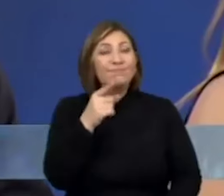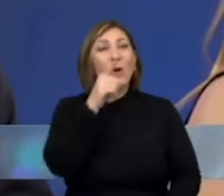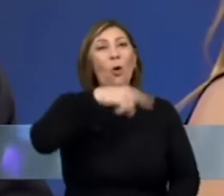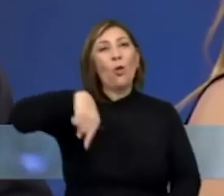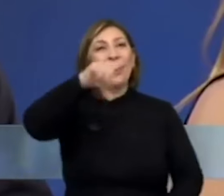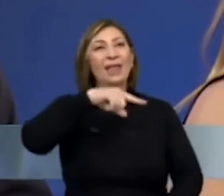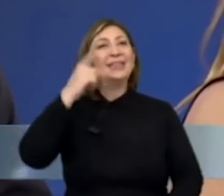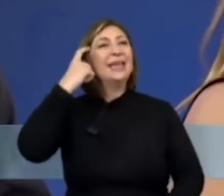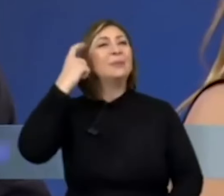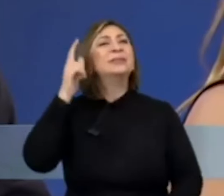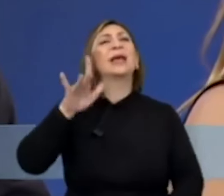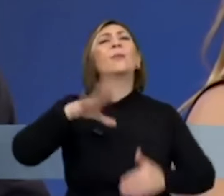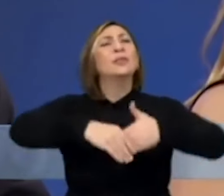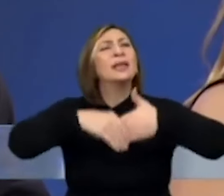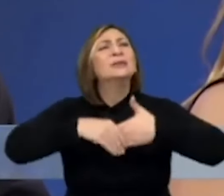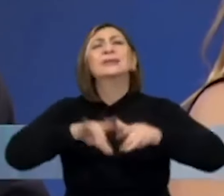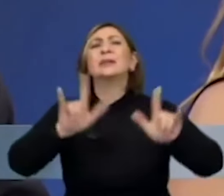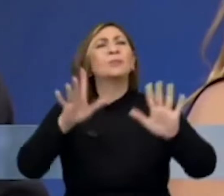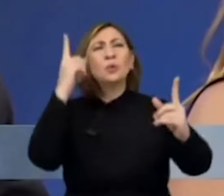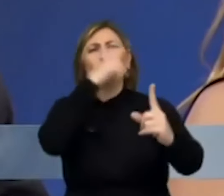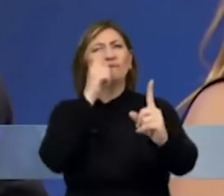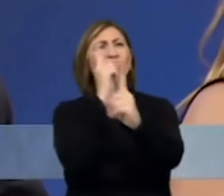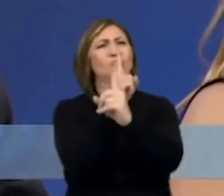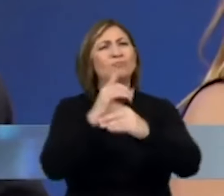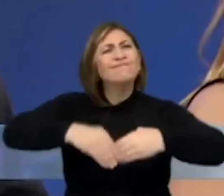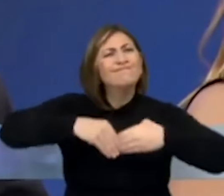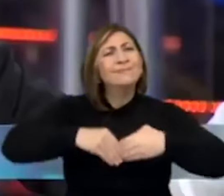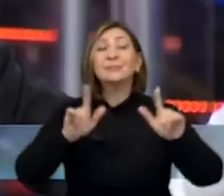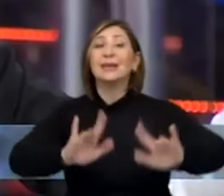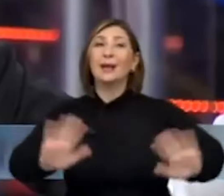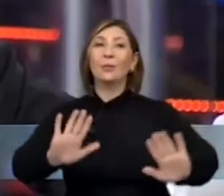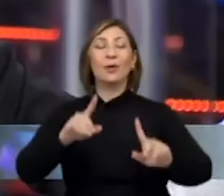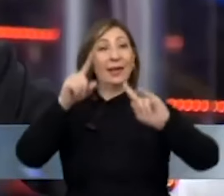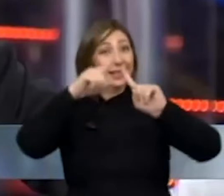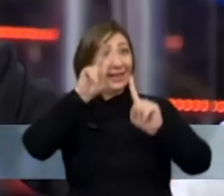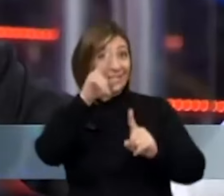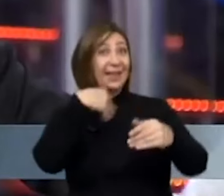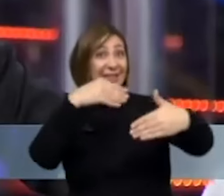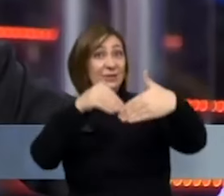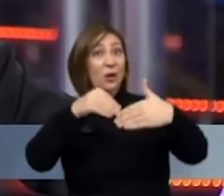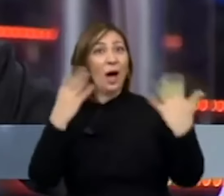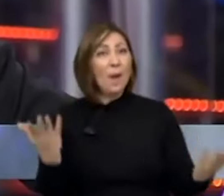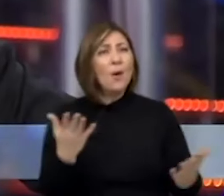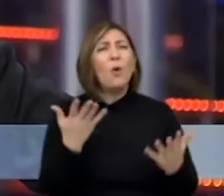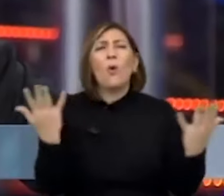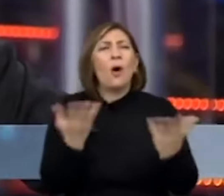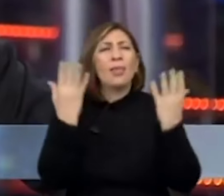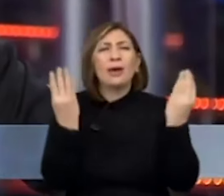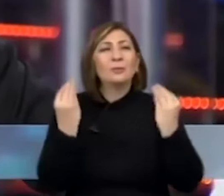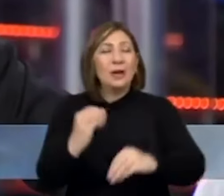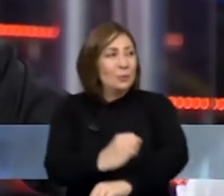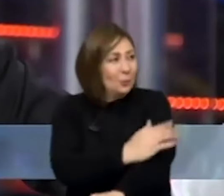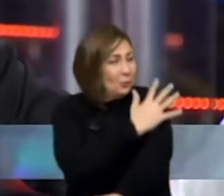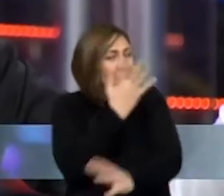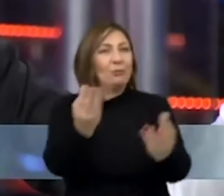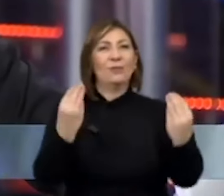onları tanımamız gerekmiyor. Birebir yüz yüze tanışmamız gerekmiyor. Televizyondan tanışıyoruz ama o kadar güzel duyguyu